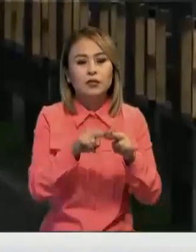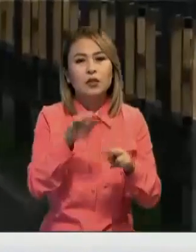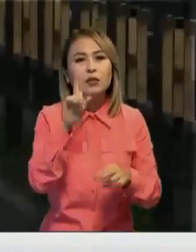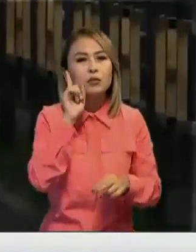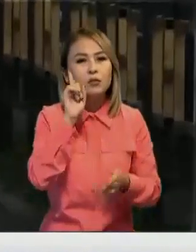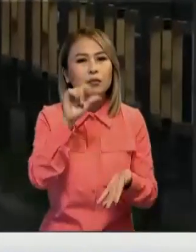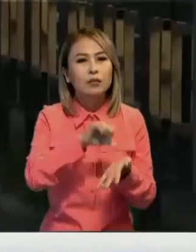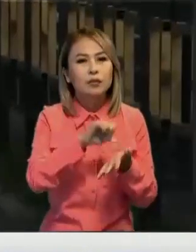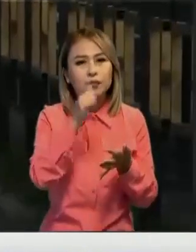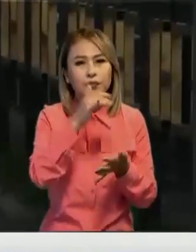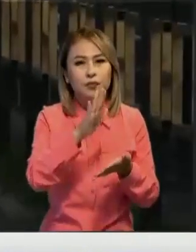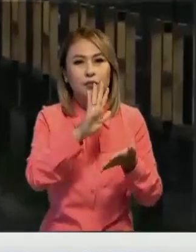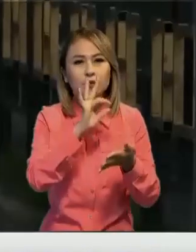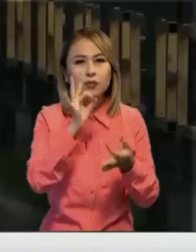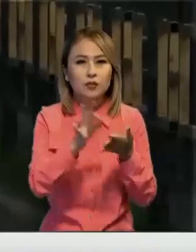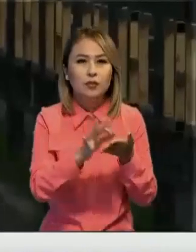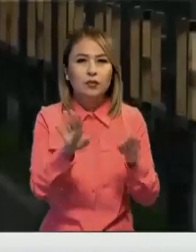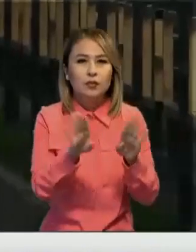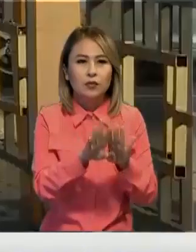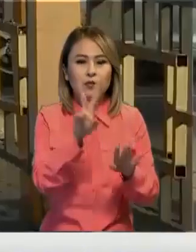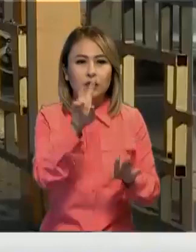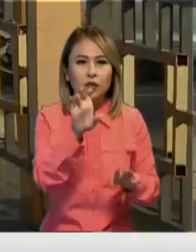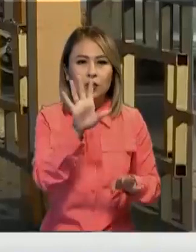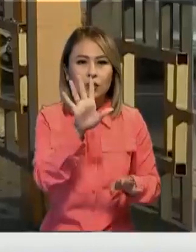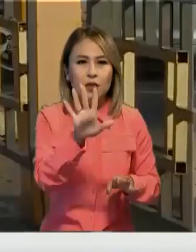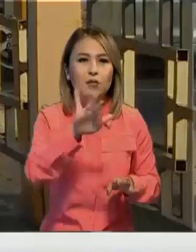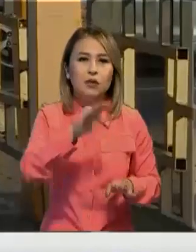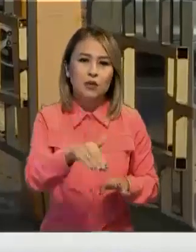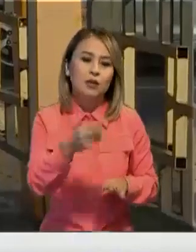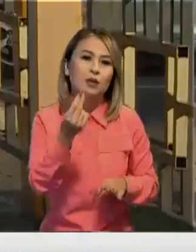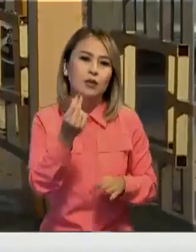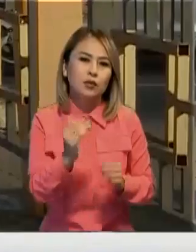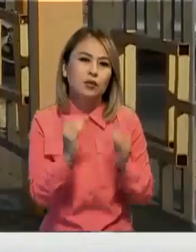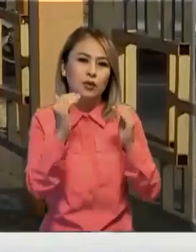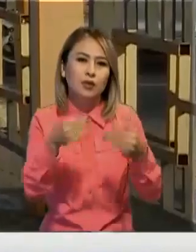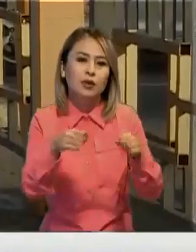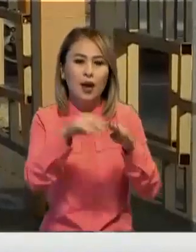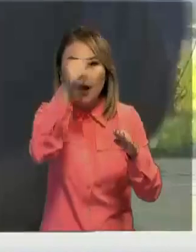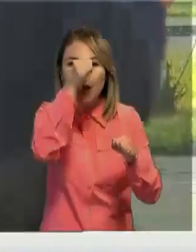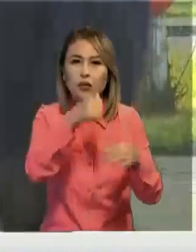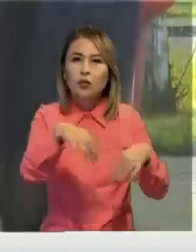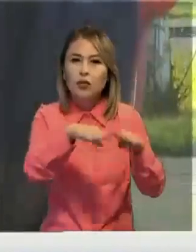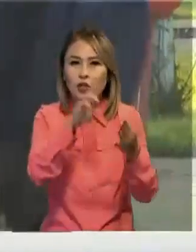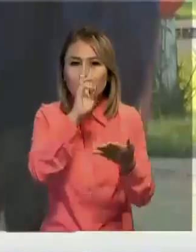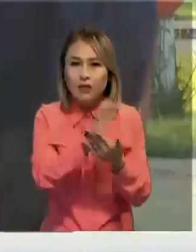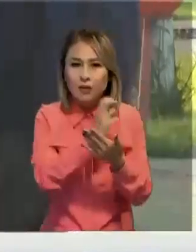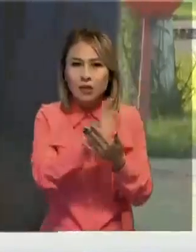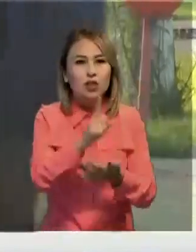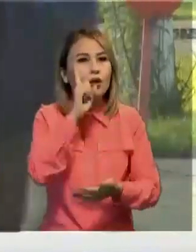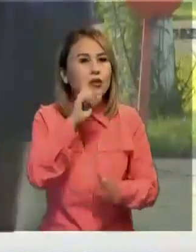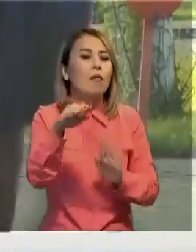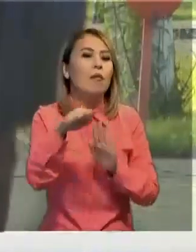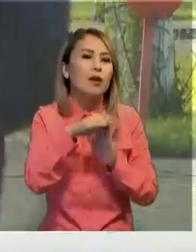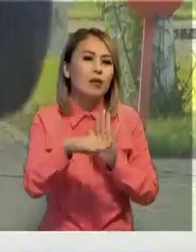елорда жастарына қатыса алмайды деген. Жауаптылар осы шекті 205 мың теңгеге дейін көтеріпті. Енді айына осынша табыс